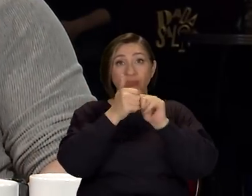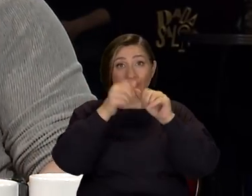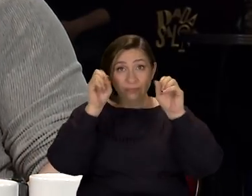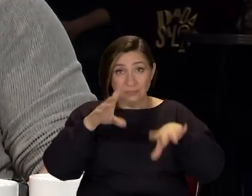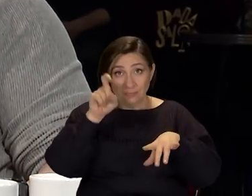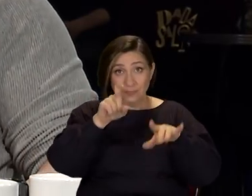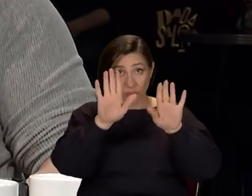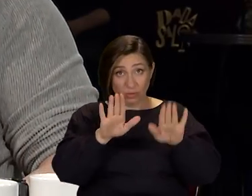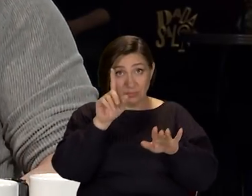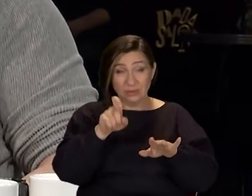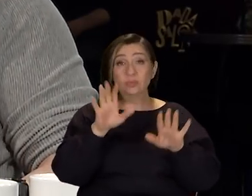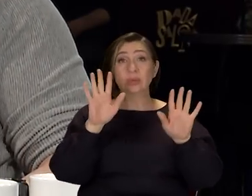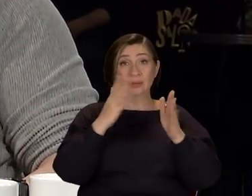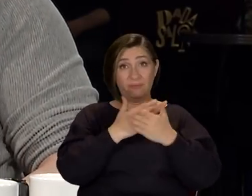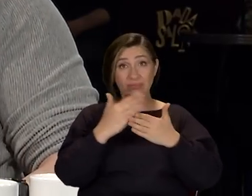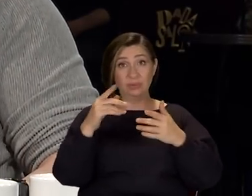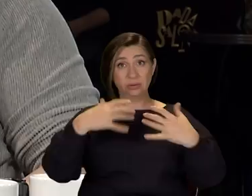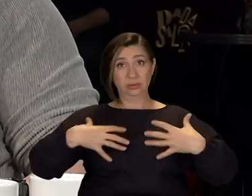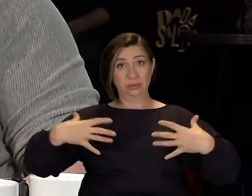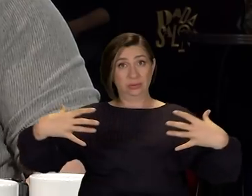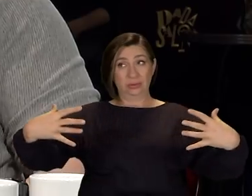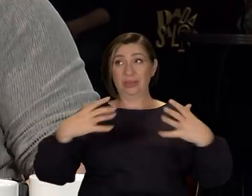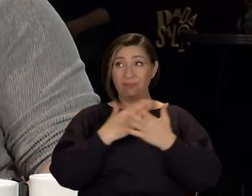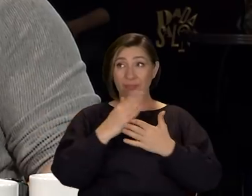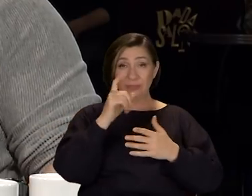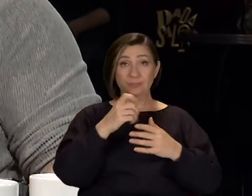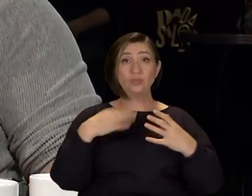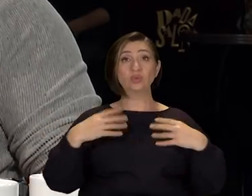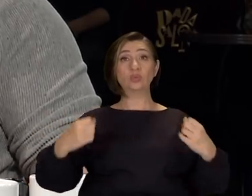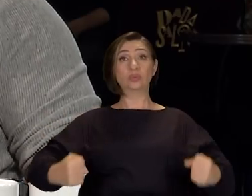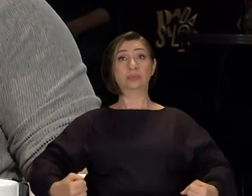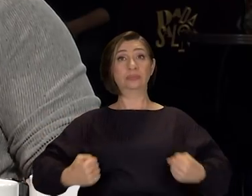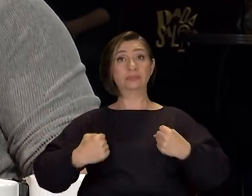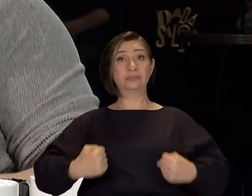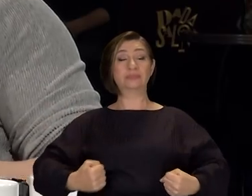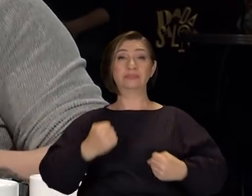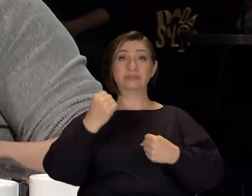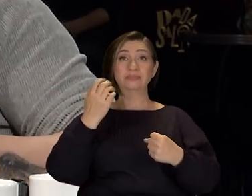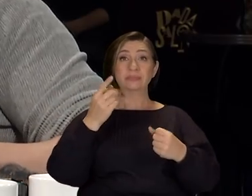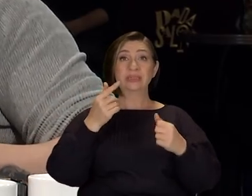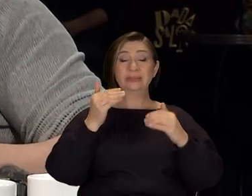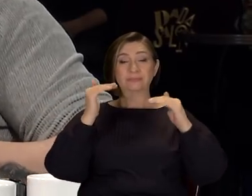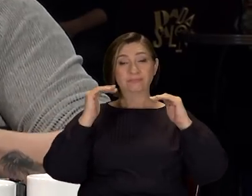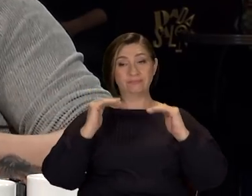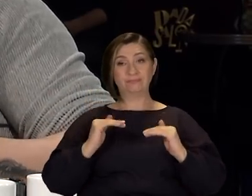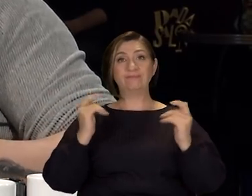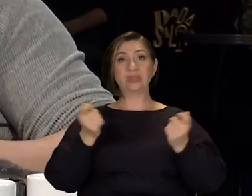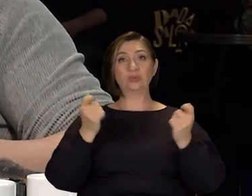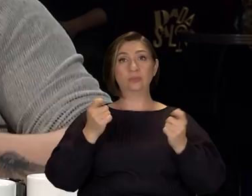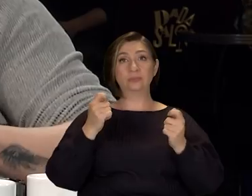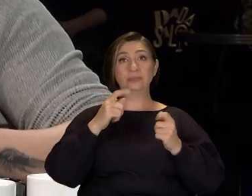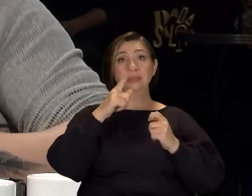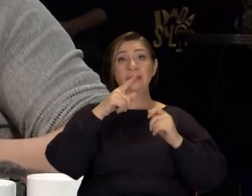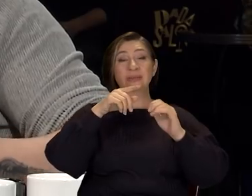bırakacak mı, duracak mısın? Yoksa şişecek misin böyle? Ya çok şiştim bu ara, biliyorum. Evet. Geri onu şey yapacağım yani,